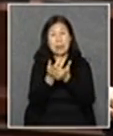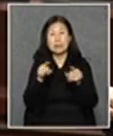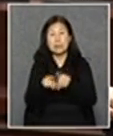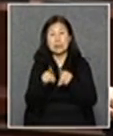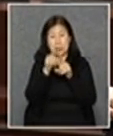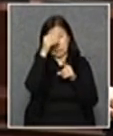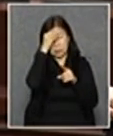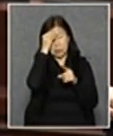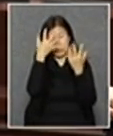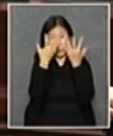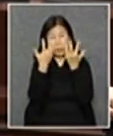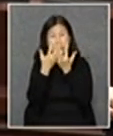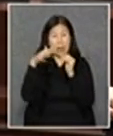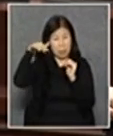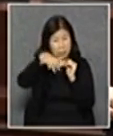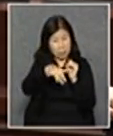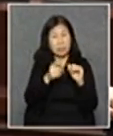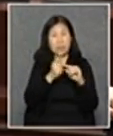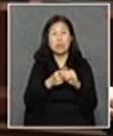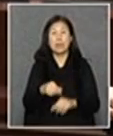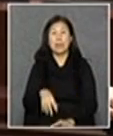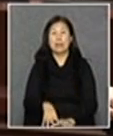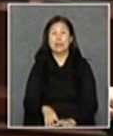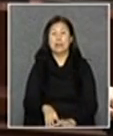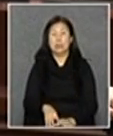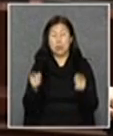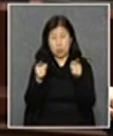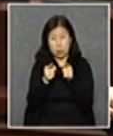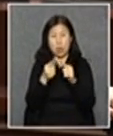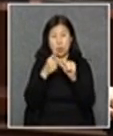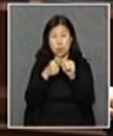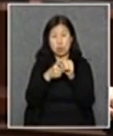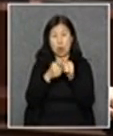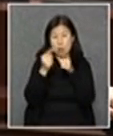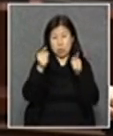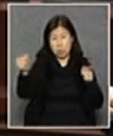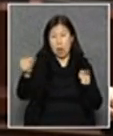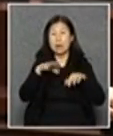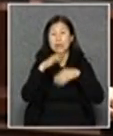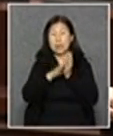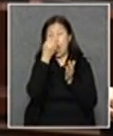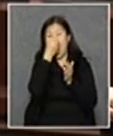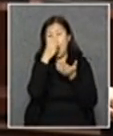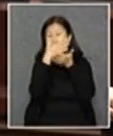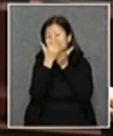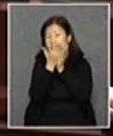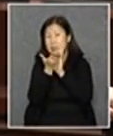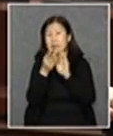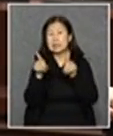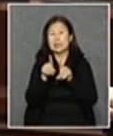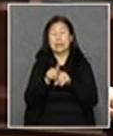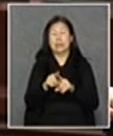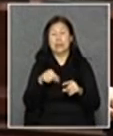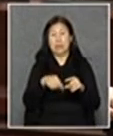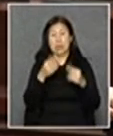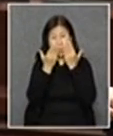習數學的風氣，無論在短、中、長期都會對香港各方面，尤其是學